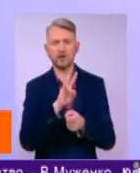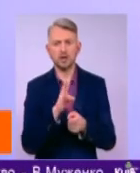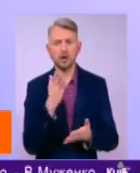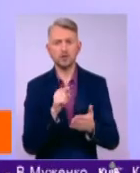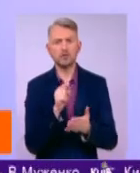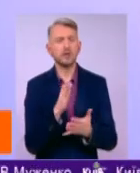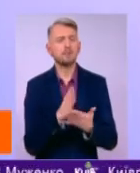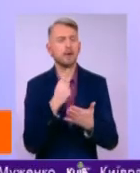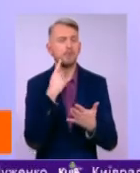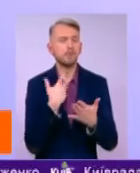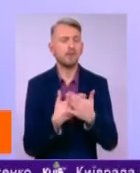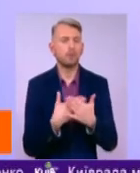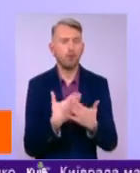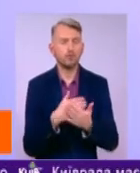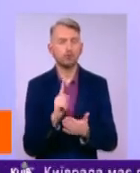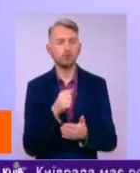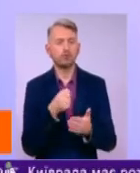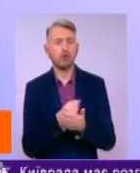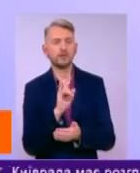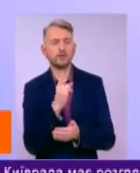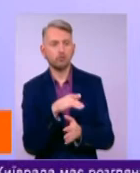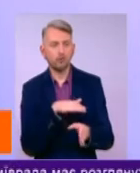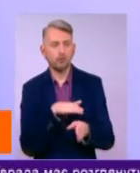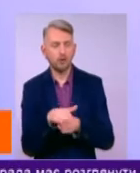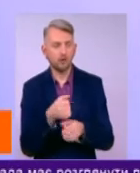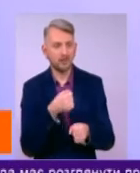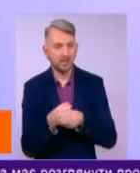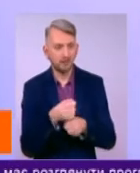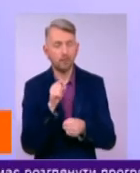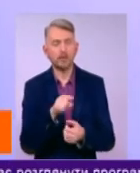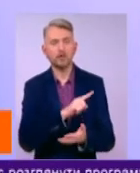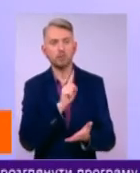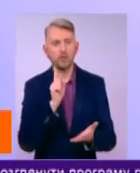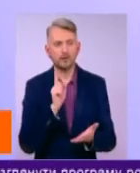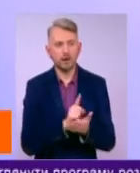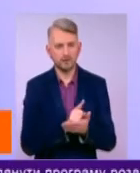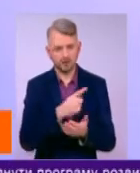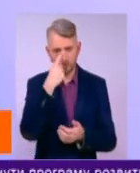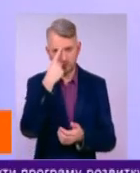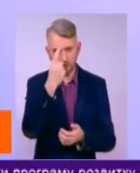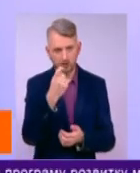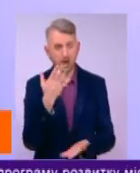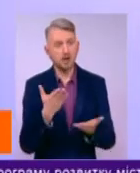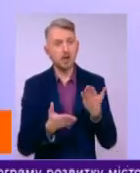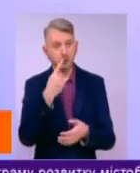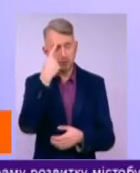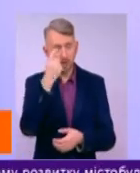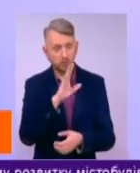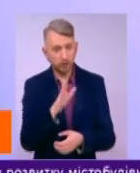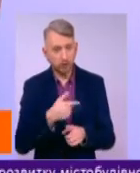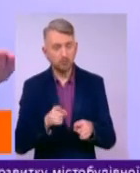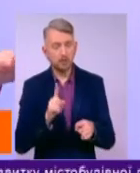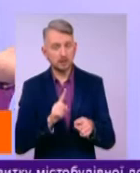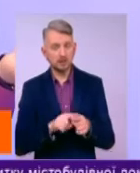має підозру, що до дитини скоєне насильство, він зобов'язаний повідомити. Якщо не повідомить, це йде